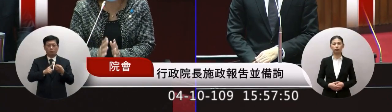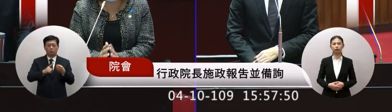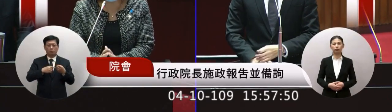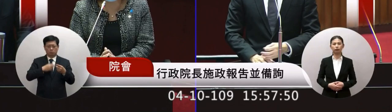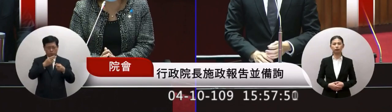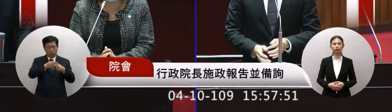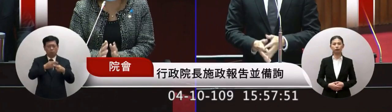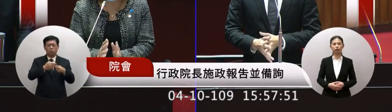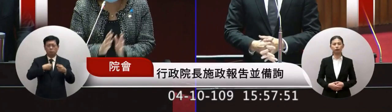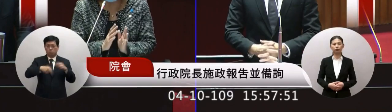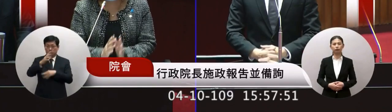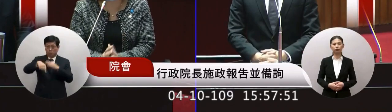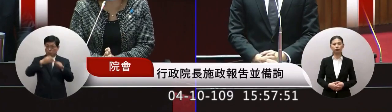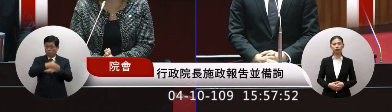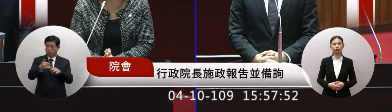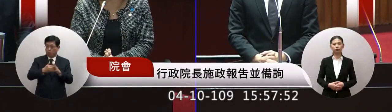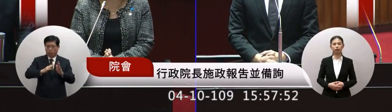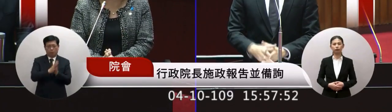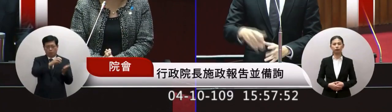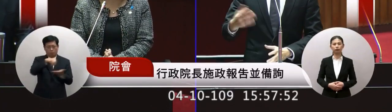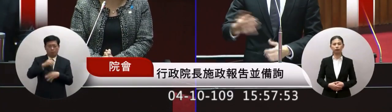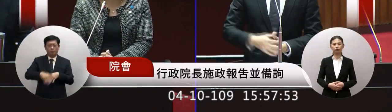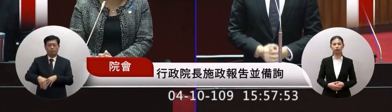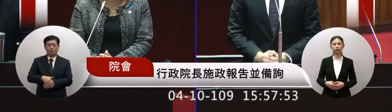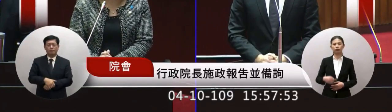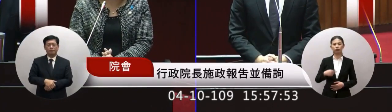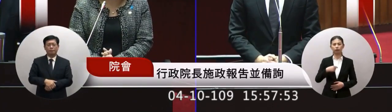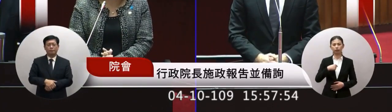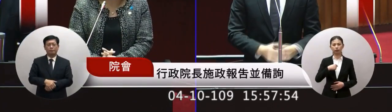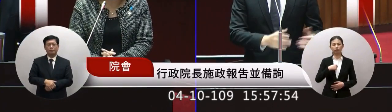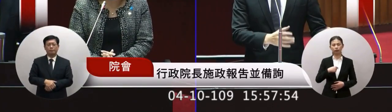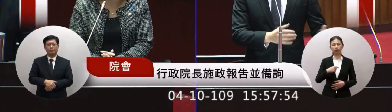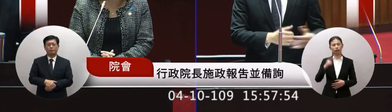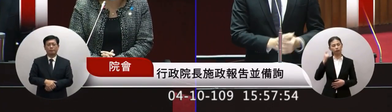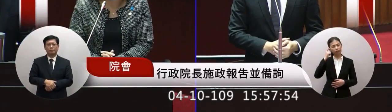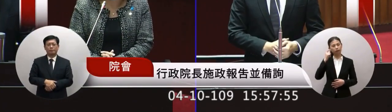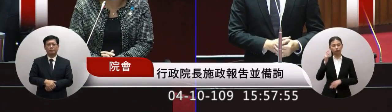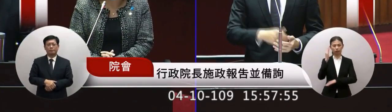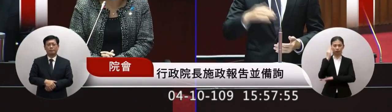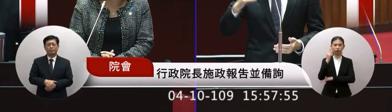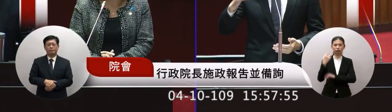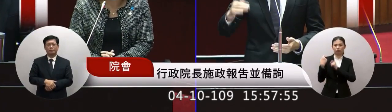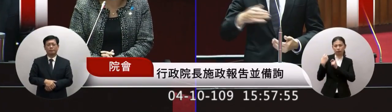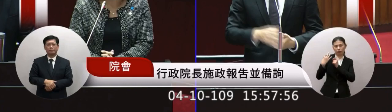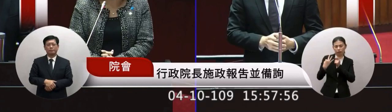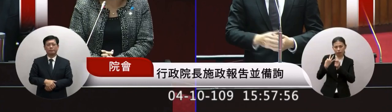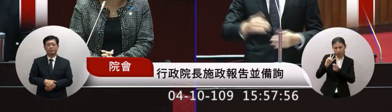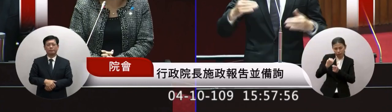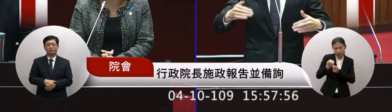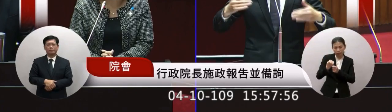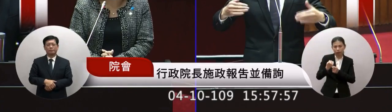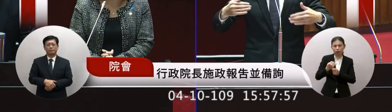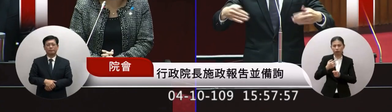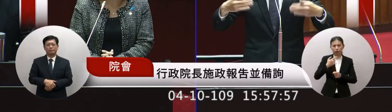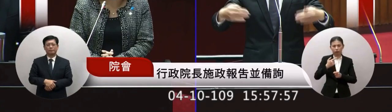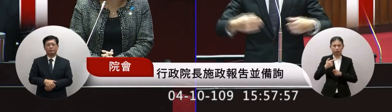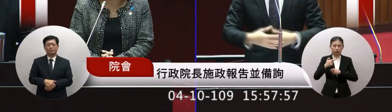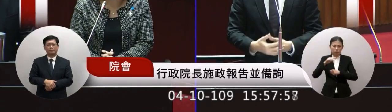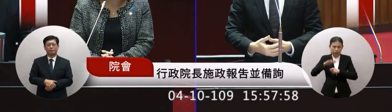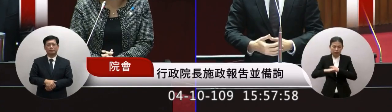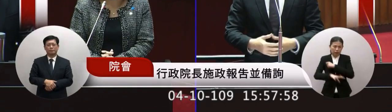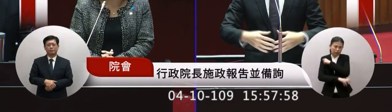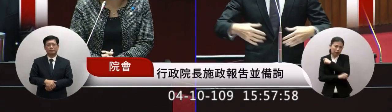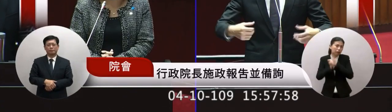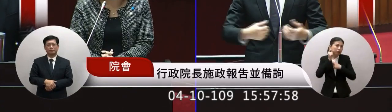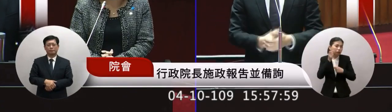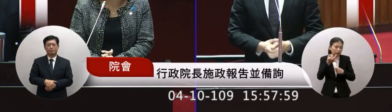信。行政院通过就会送过来。 我伫遮吼，当然嘛爱肯定讲，咱政府过去这几年其实上加工资拢一直有伫调升啦